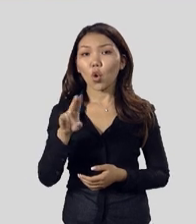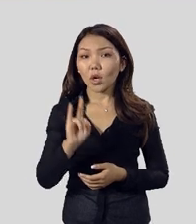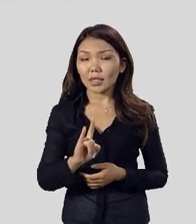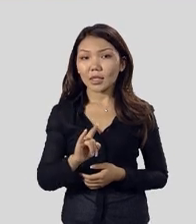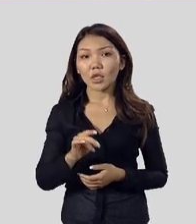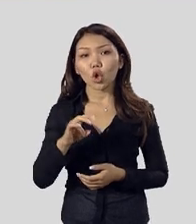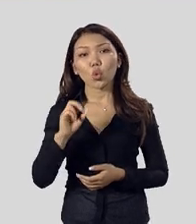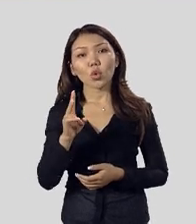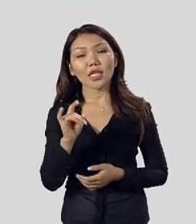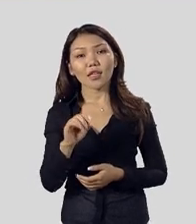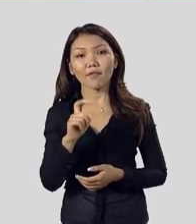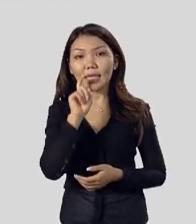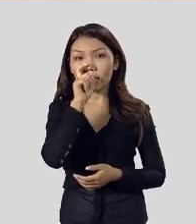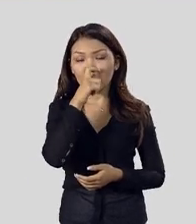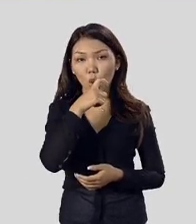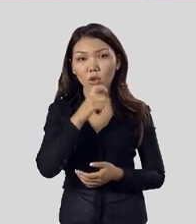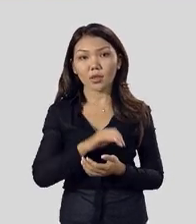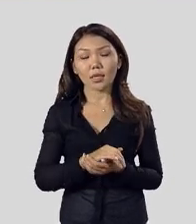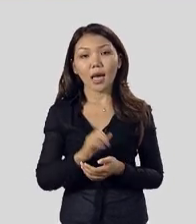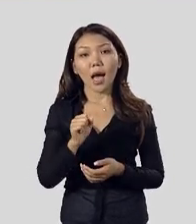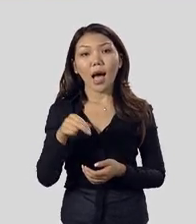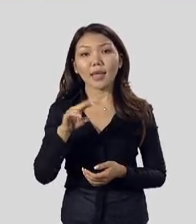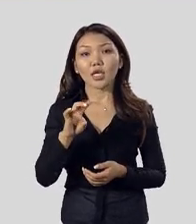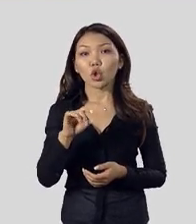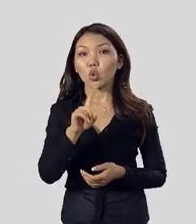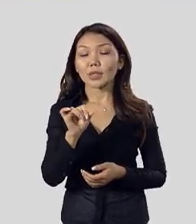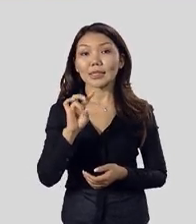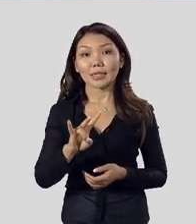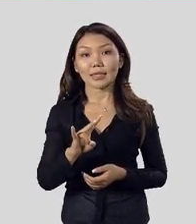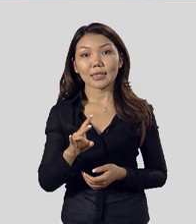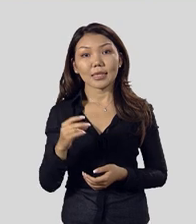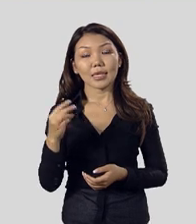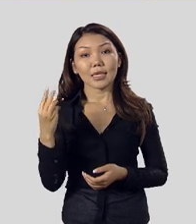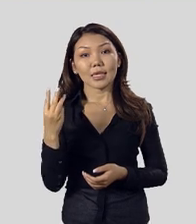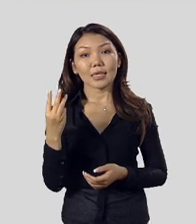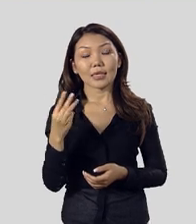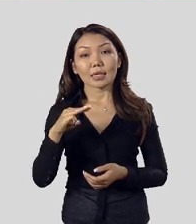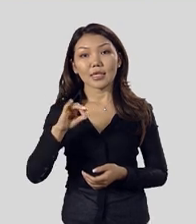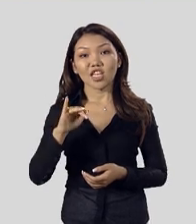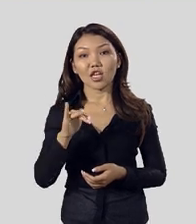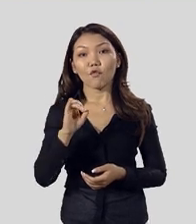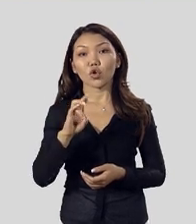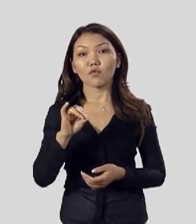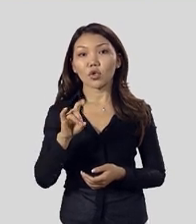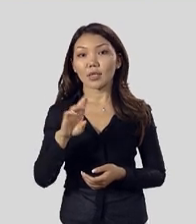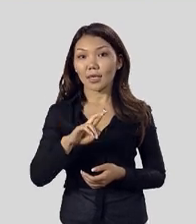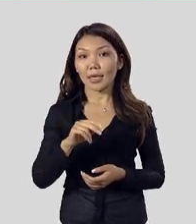нуклеиновые кислоты и 113 фосфорная кислота